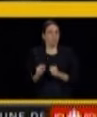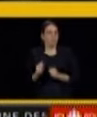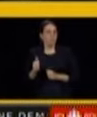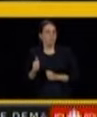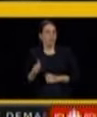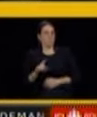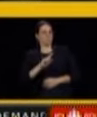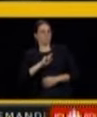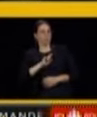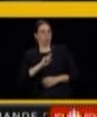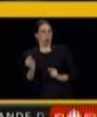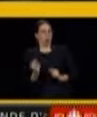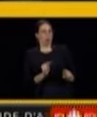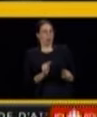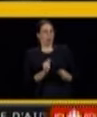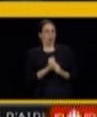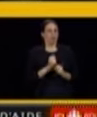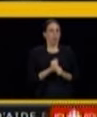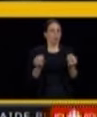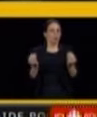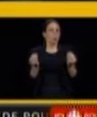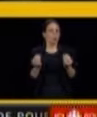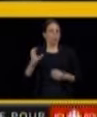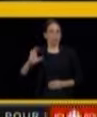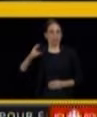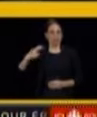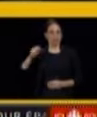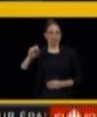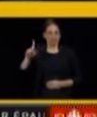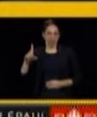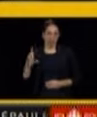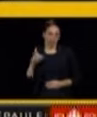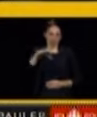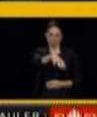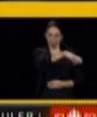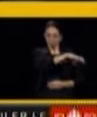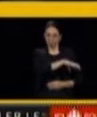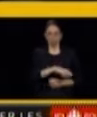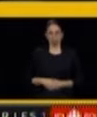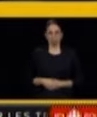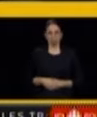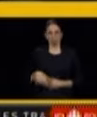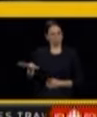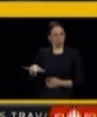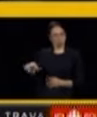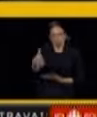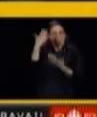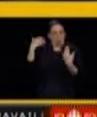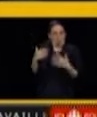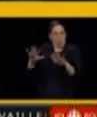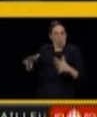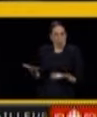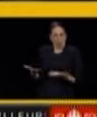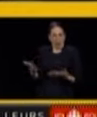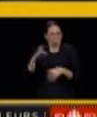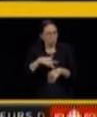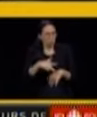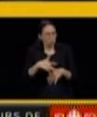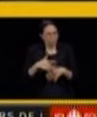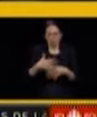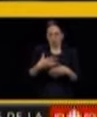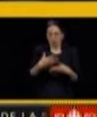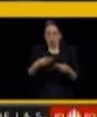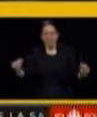de venir travailler dans les CHSLD qui ne savent pas comment utiliser les équipements de protection comme